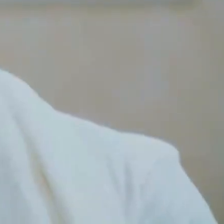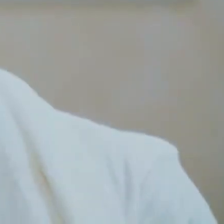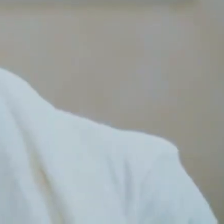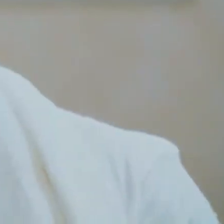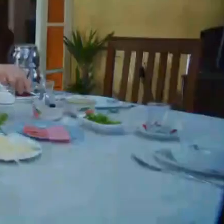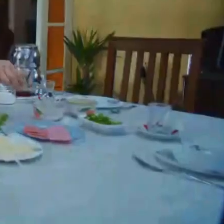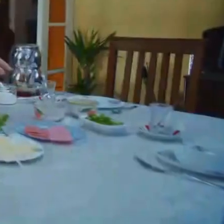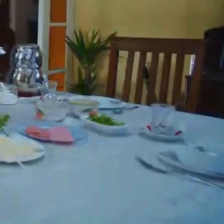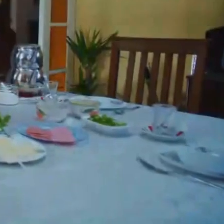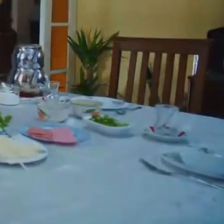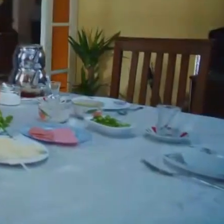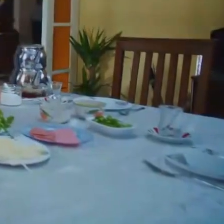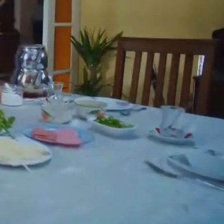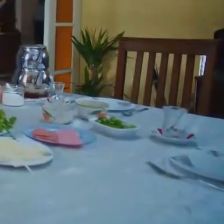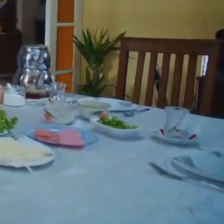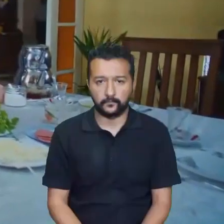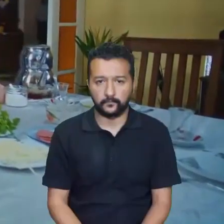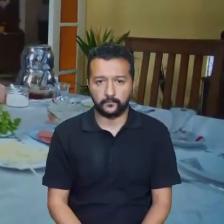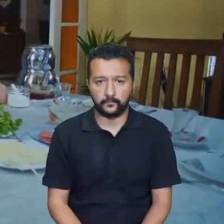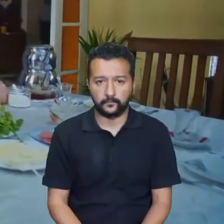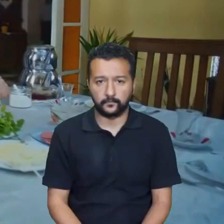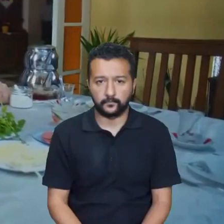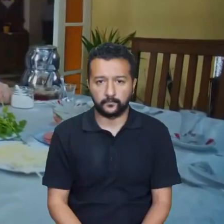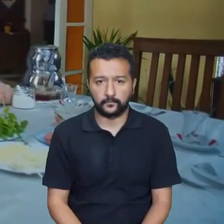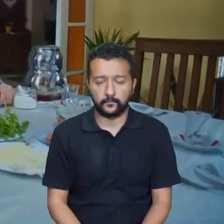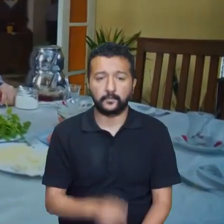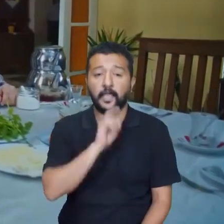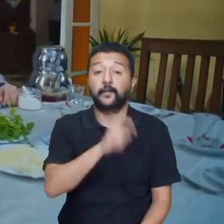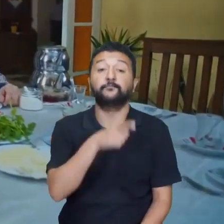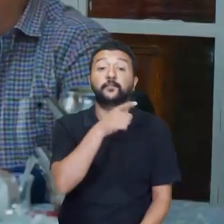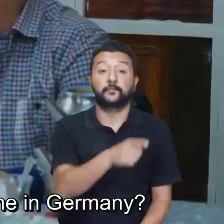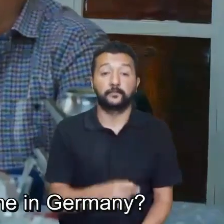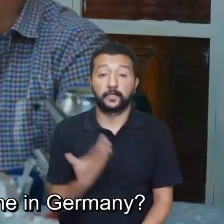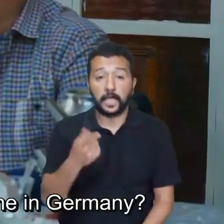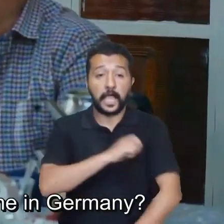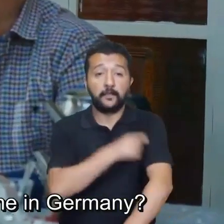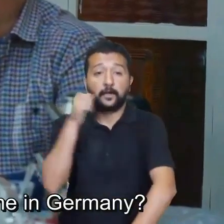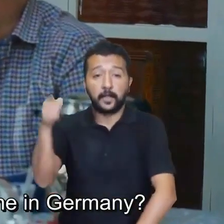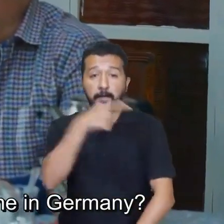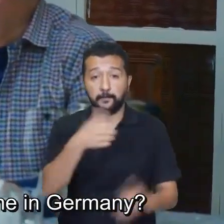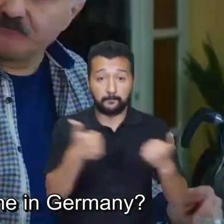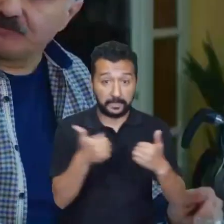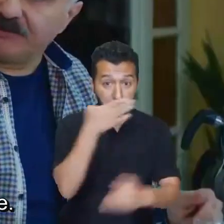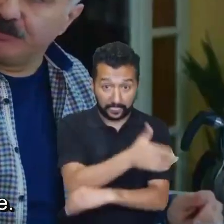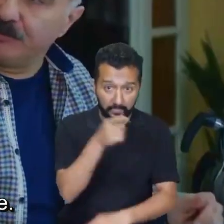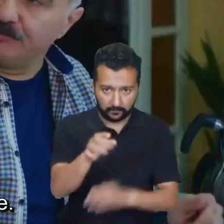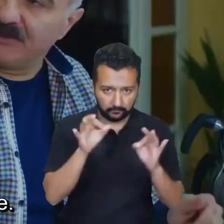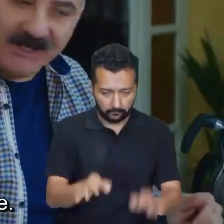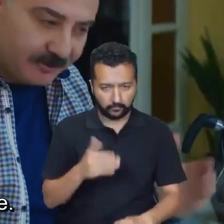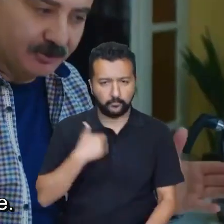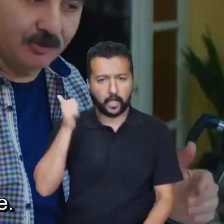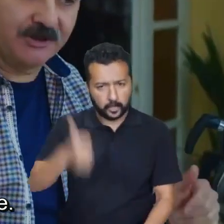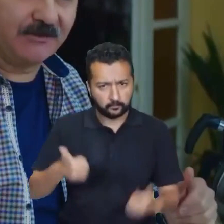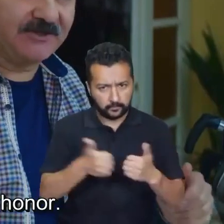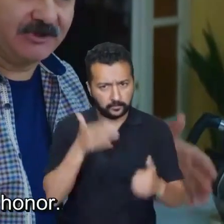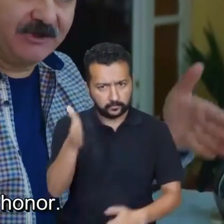eğdi. Tuncay'la Şener kahvaltı sofrasındalar. Amca, Almanya'da Bayern'in maçına gittin mi hiç? Tabii oğlum, ben